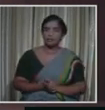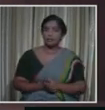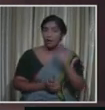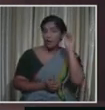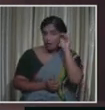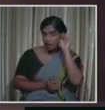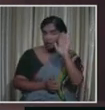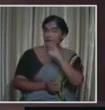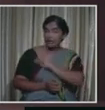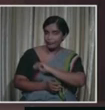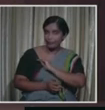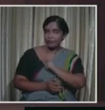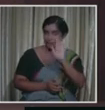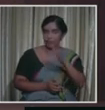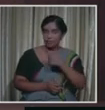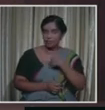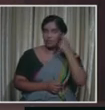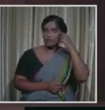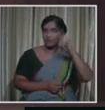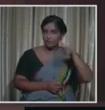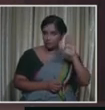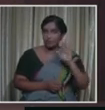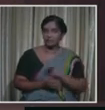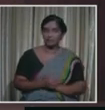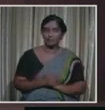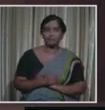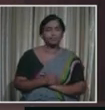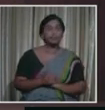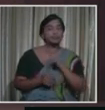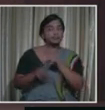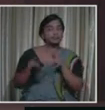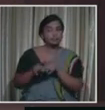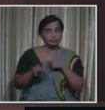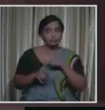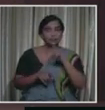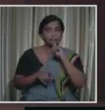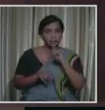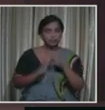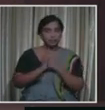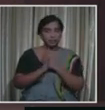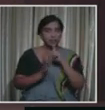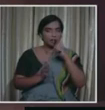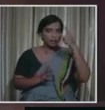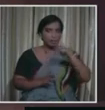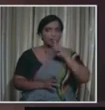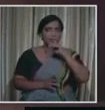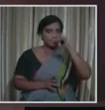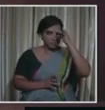ඉන්න සංගමයක් තියෙයි කියලා මම විශ්වාස කරනවා. හොඳේ. ඒ නිසා මා කියන්නේ ගරු නියෝජ්‍ය කතානායකතුමනි